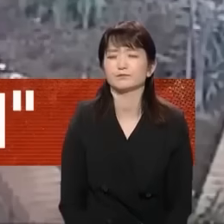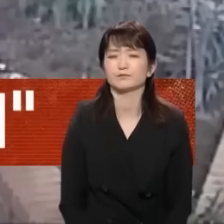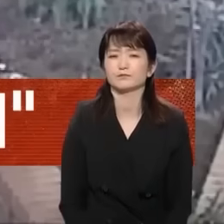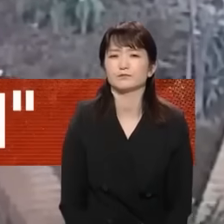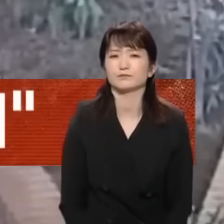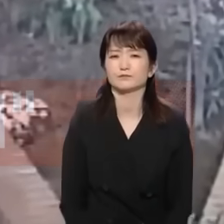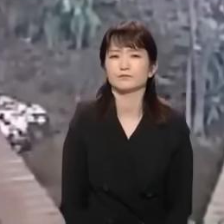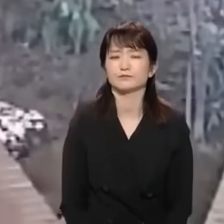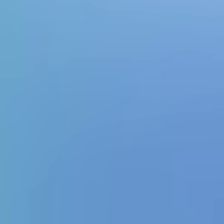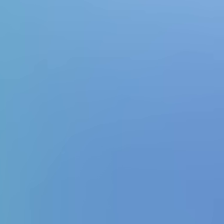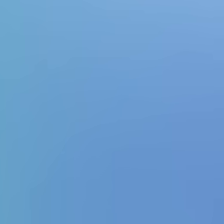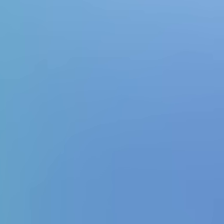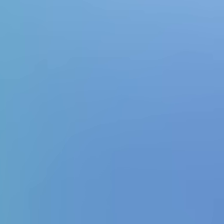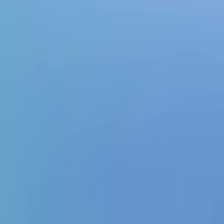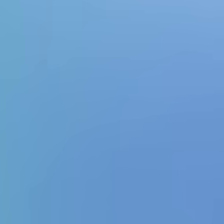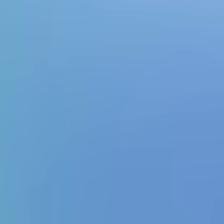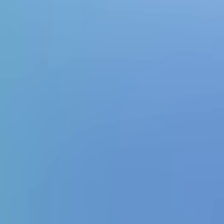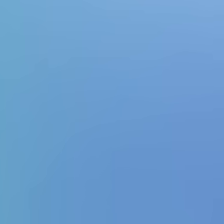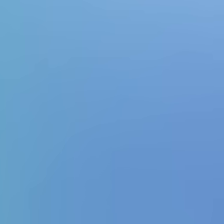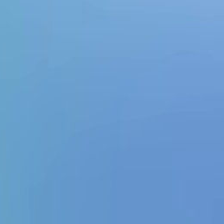그렇군요 알겠습니다